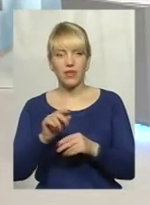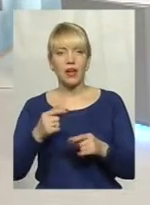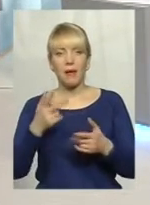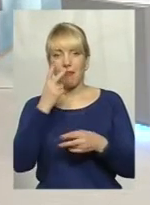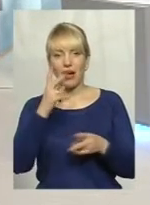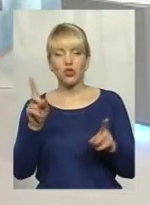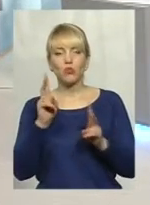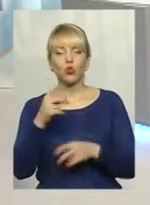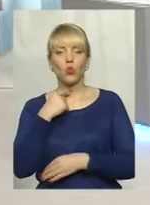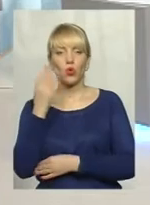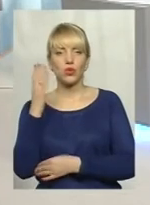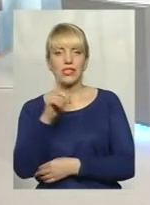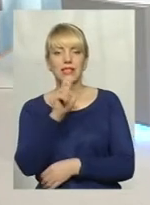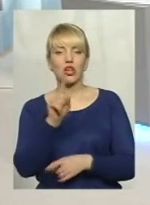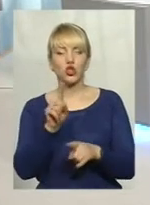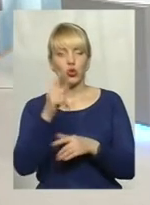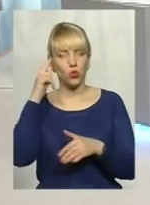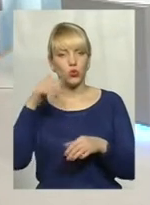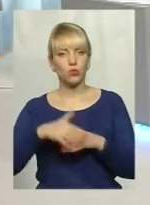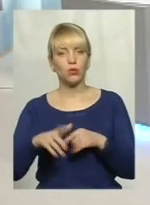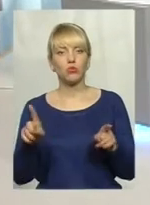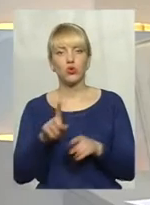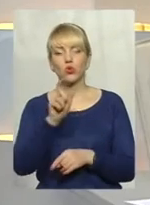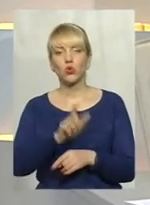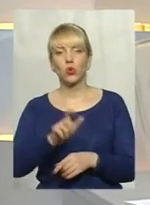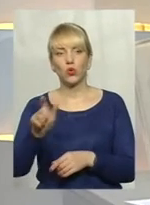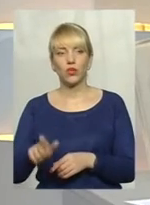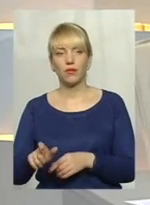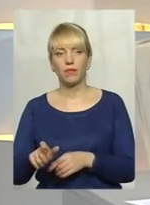Бачимо, хто голосує, за що, розуміємо, що люди